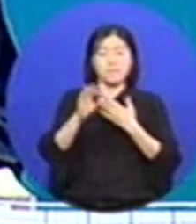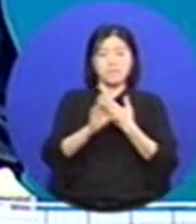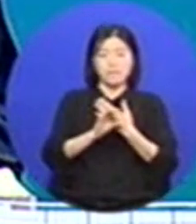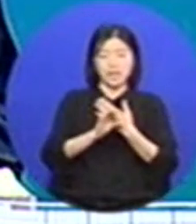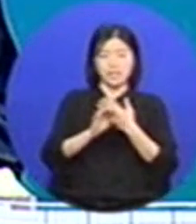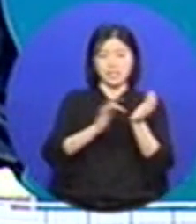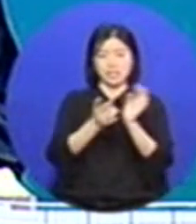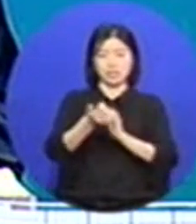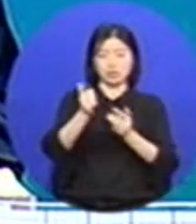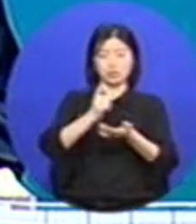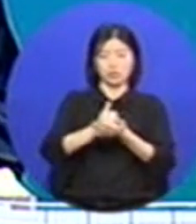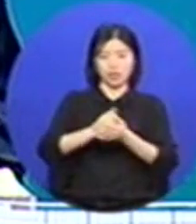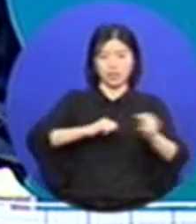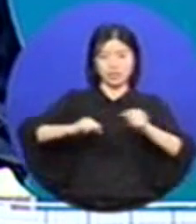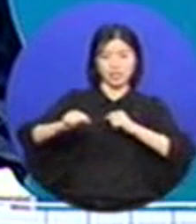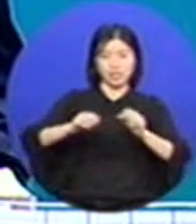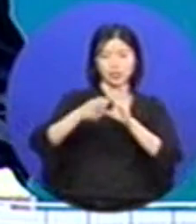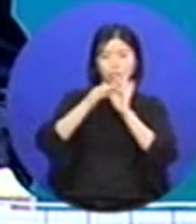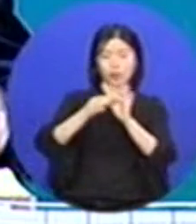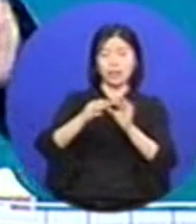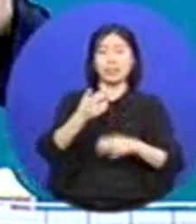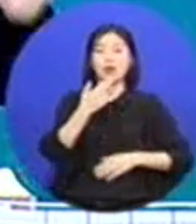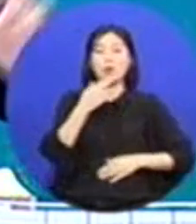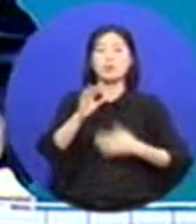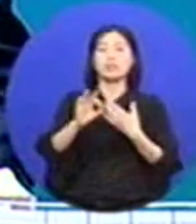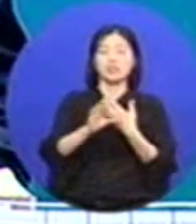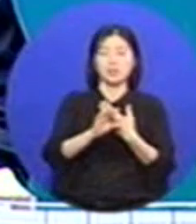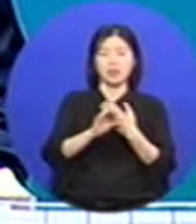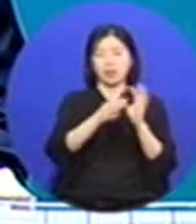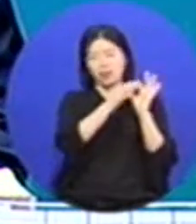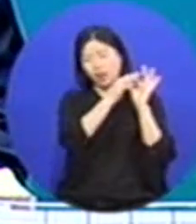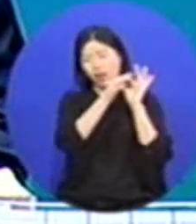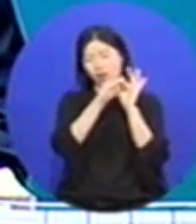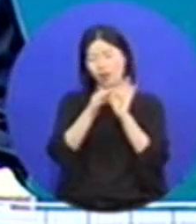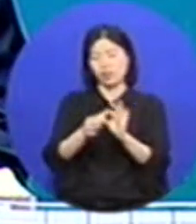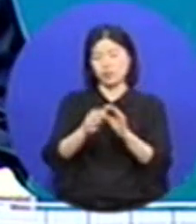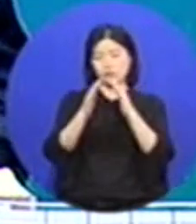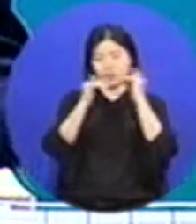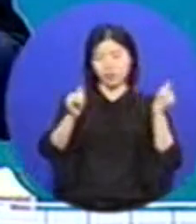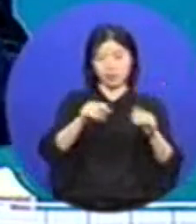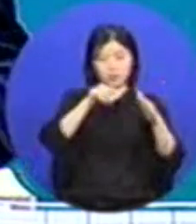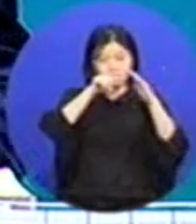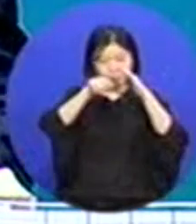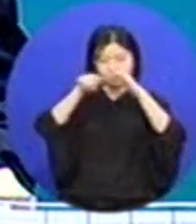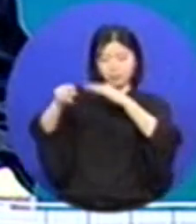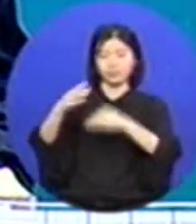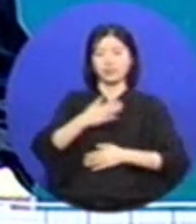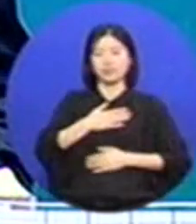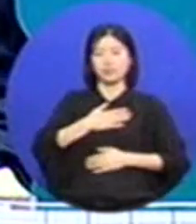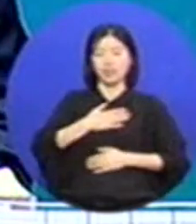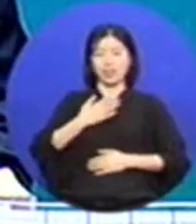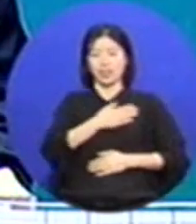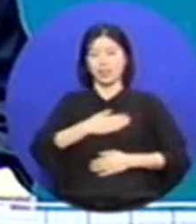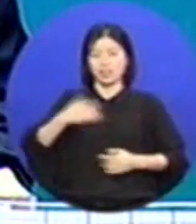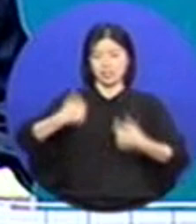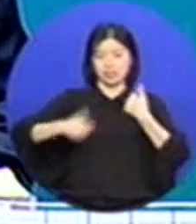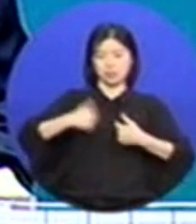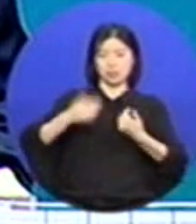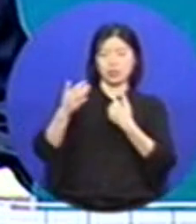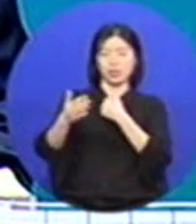없었다면 아마 끊임없이 사람들 찾아다 냈을 거예요 나 기쁘게 해 달라고 나 위로해